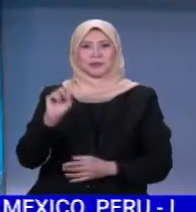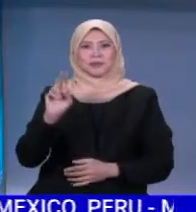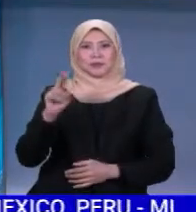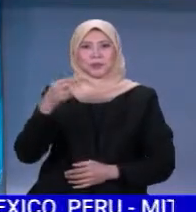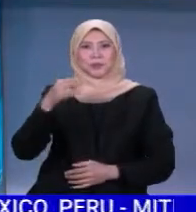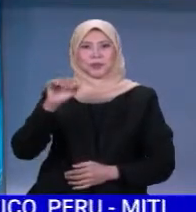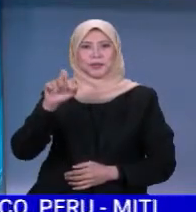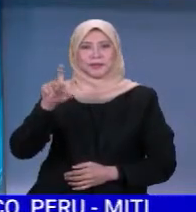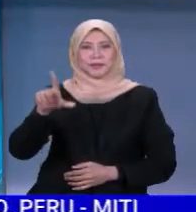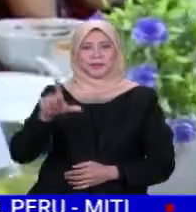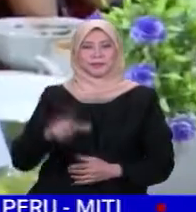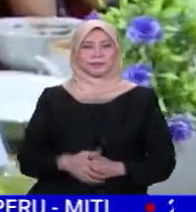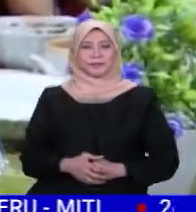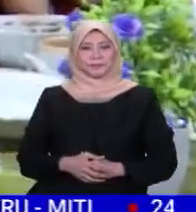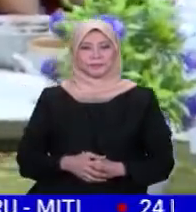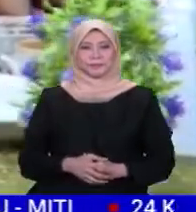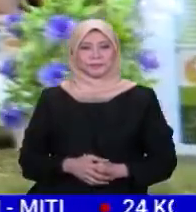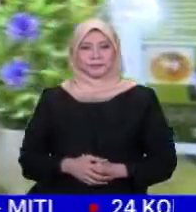nor